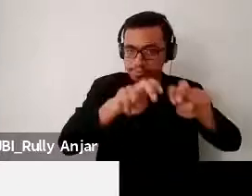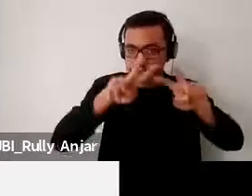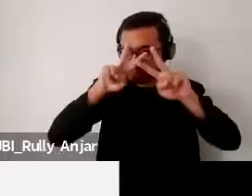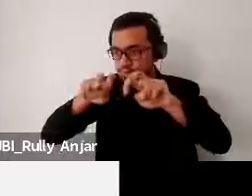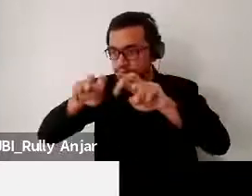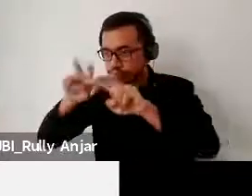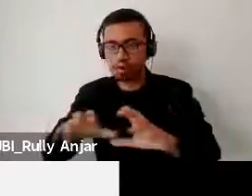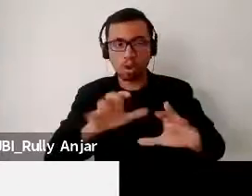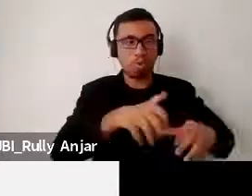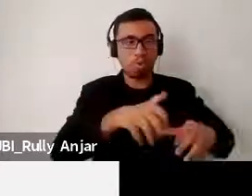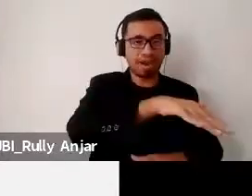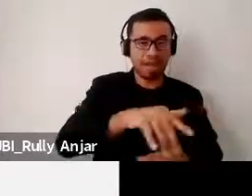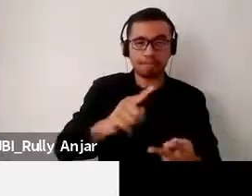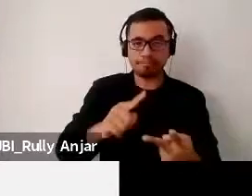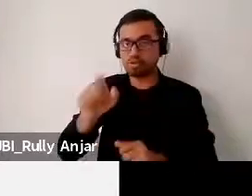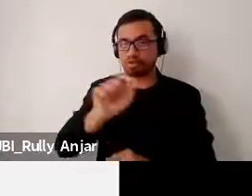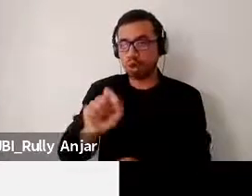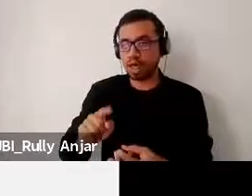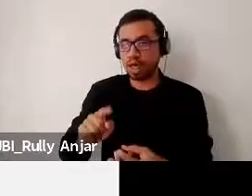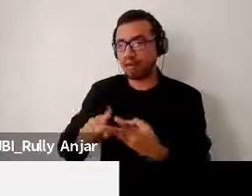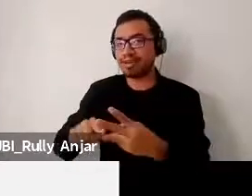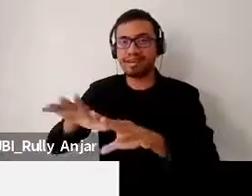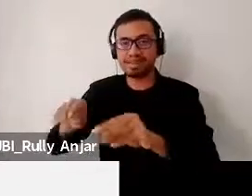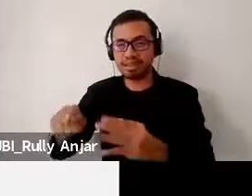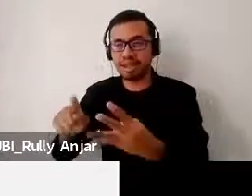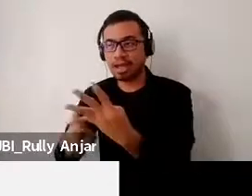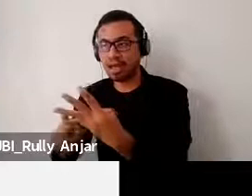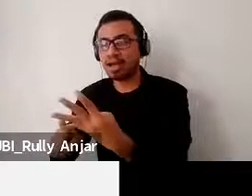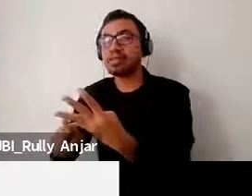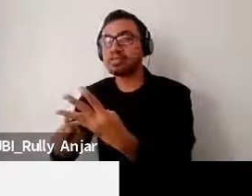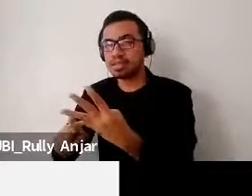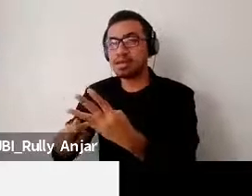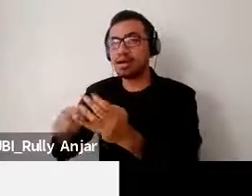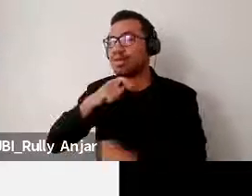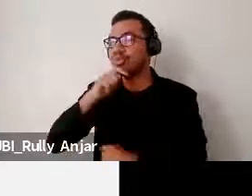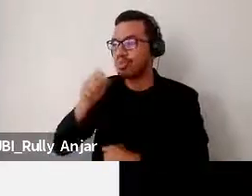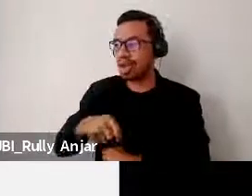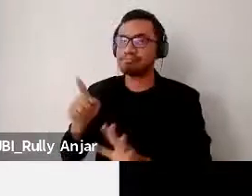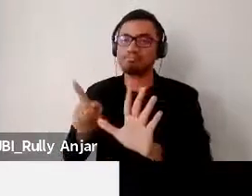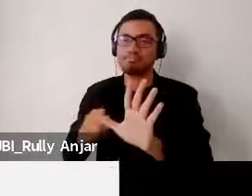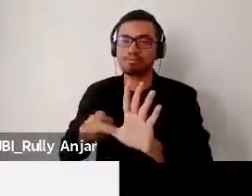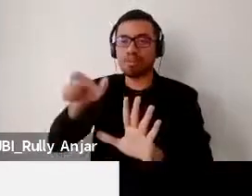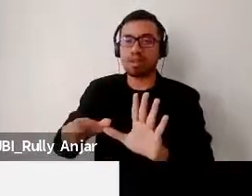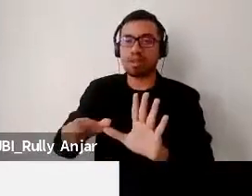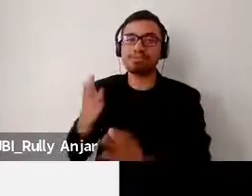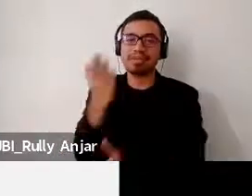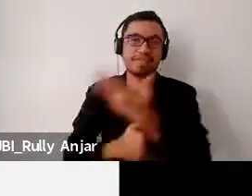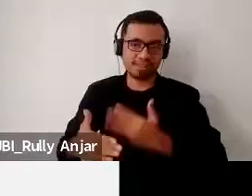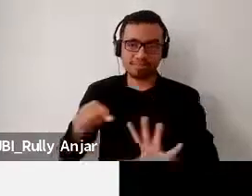sekolah, usia kerja, lansia, dan juga cross-cutting issue atau penyandang disabilitas termasuk salah satunya, dan